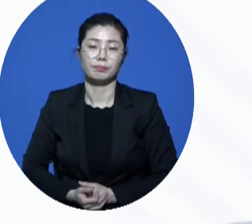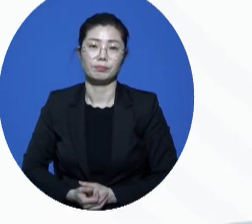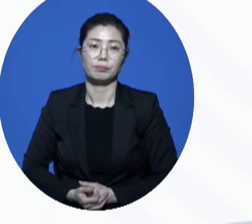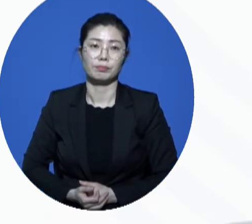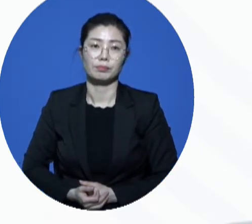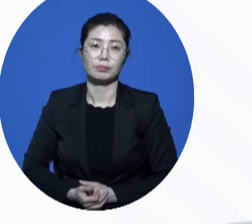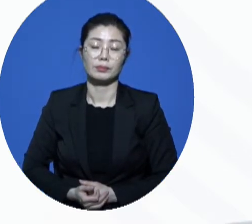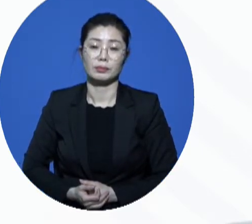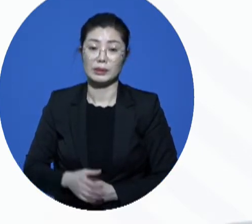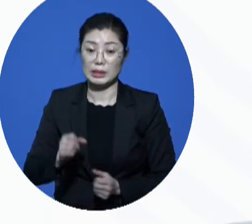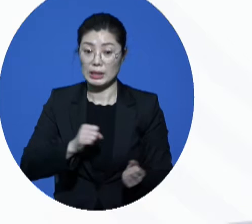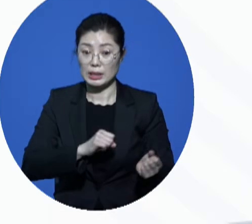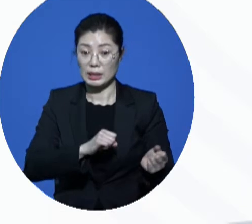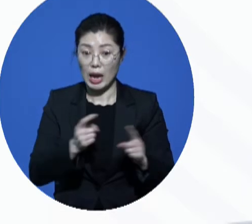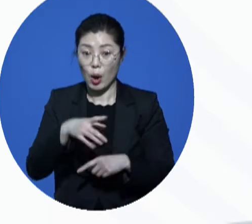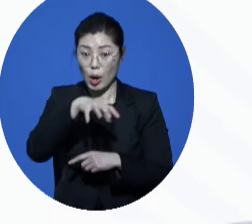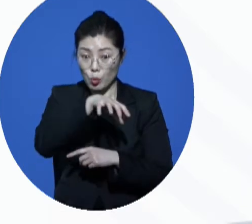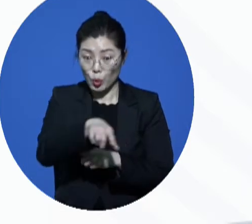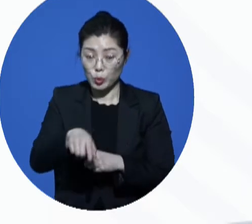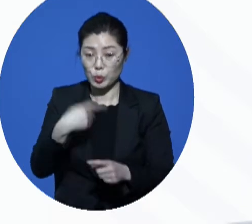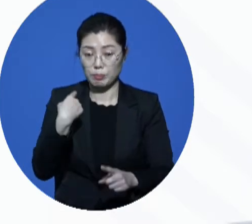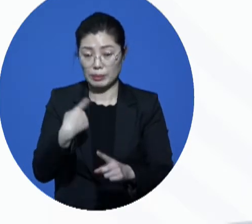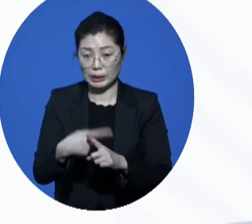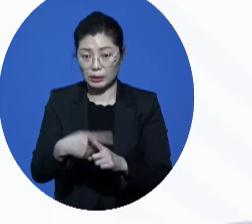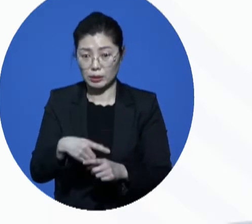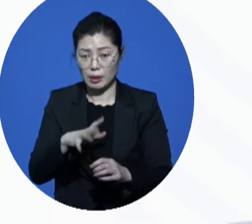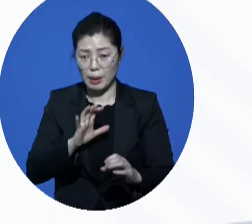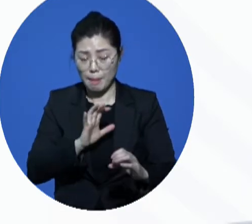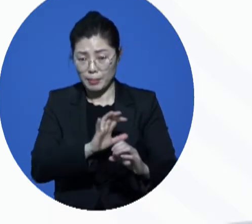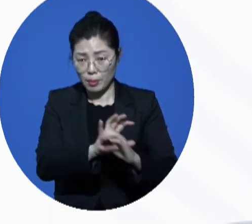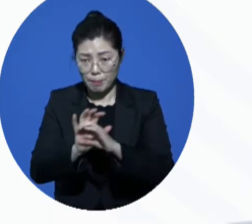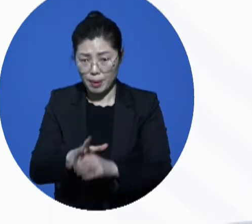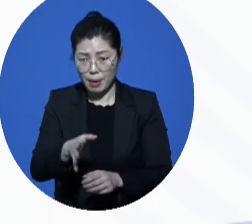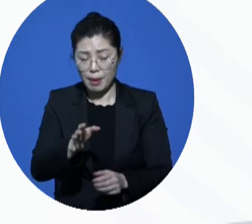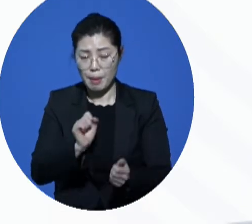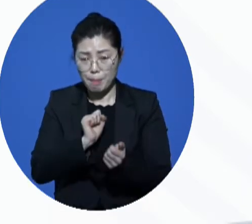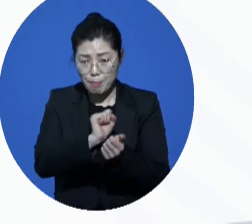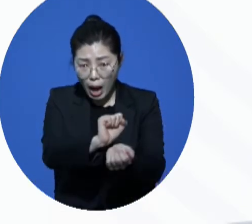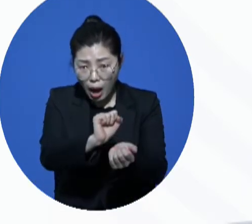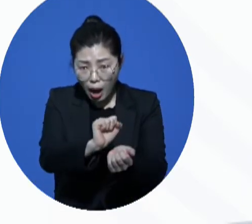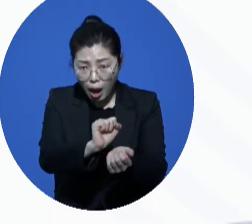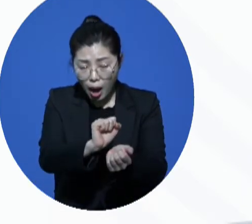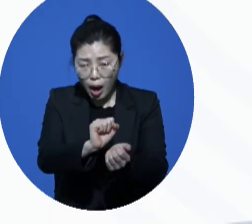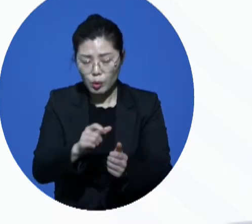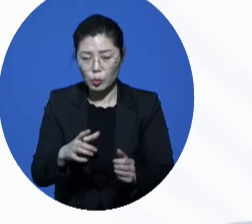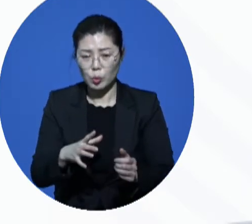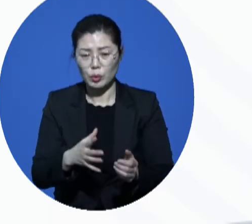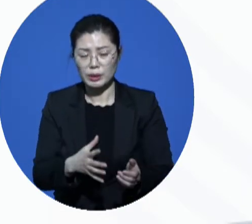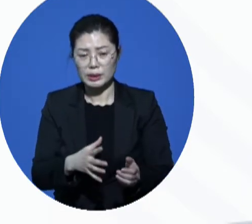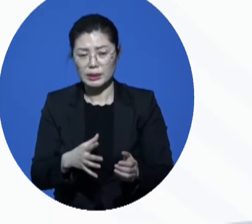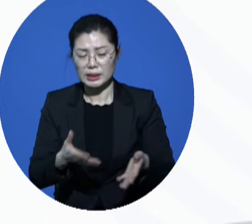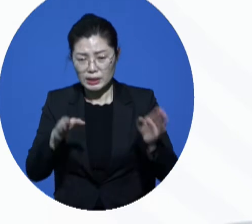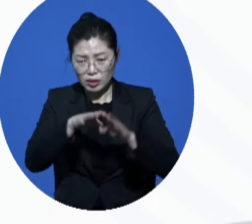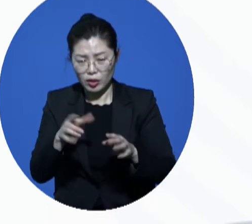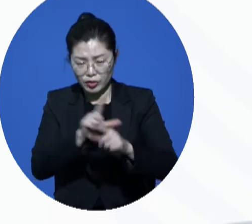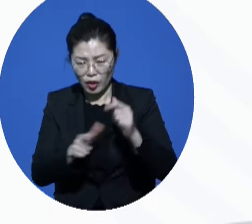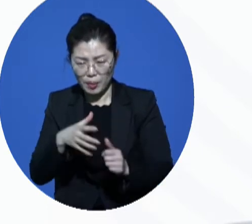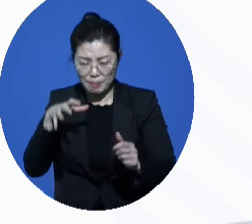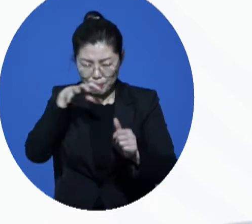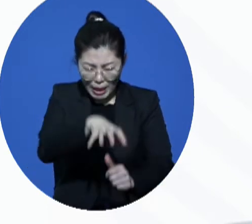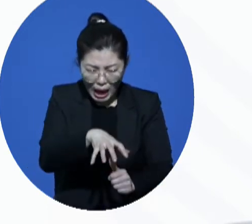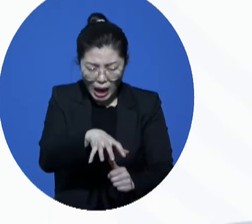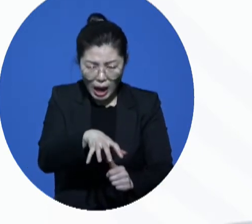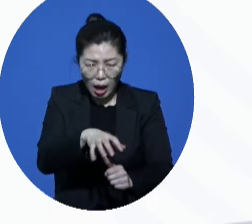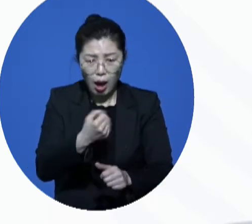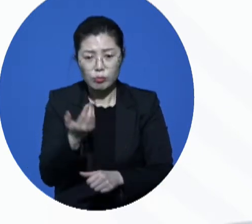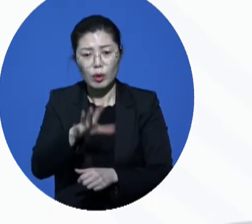부분이고요. 신화재발원도요. 감염이 발생하고 나서 코호트 격리에 들어갑니다. 그런데 더 감염이 확산되는